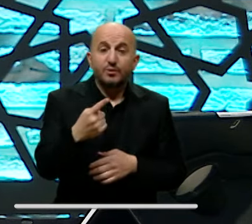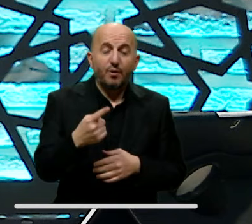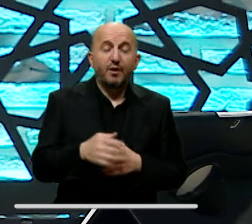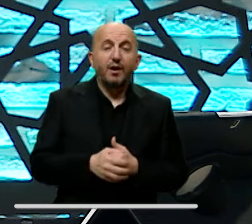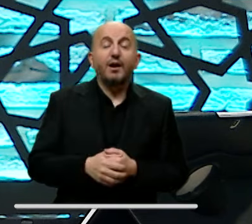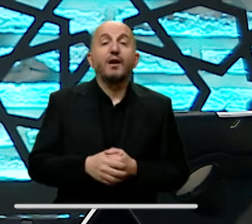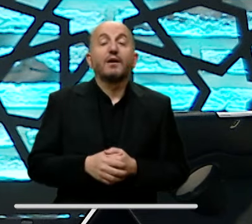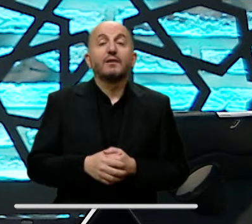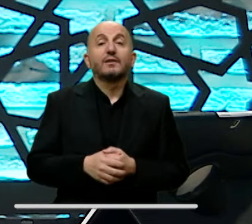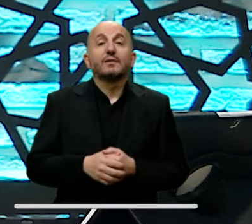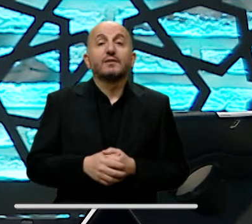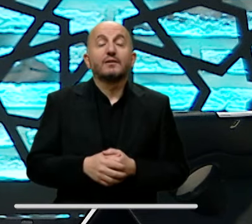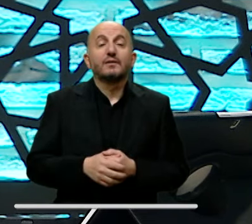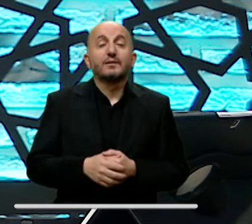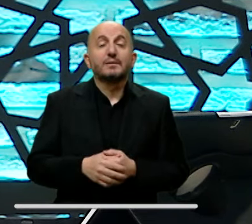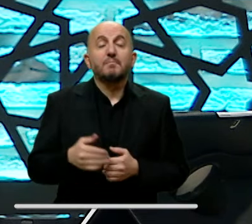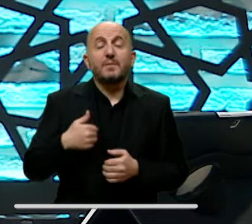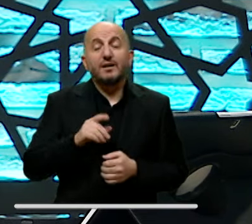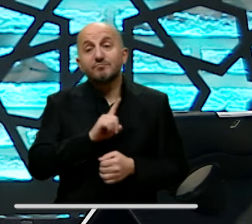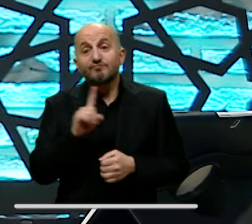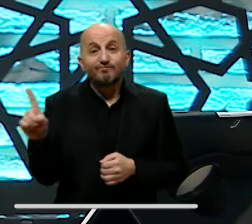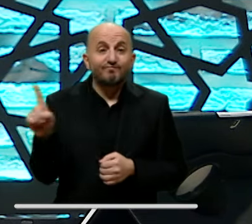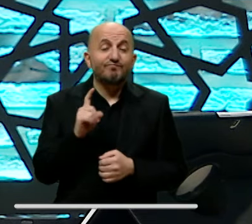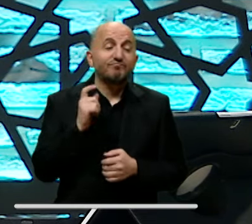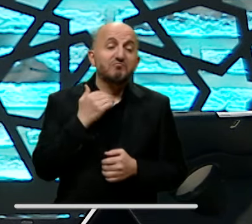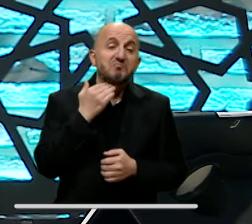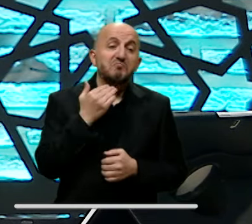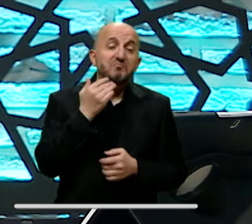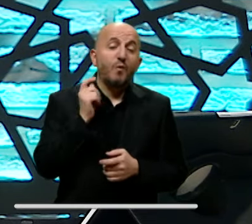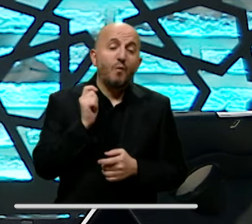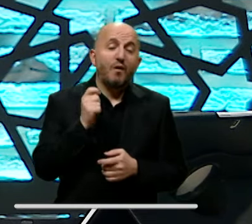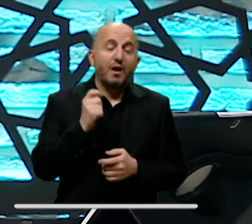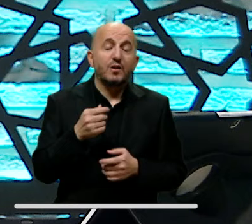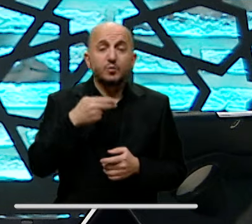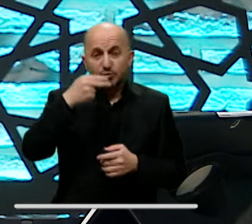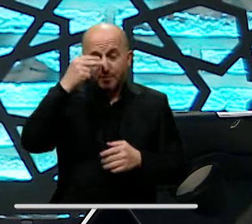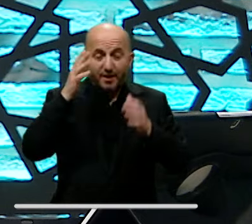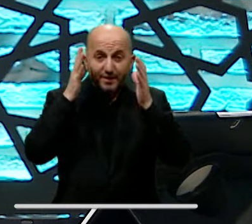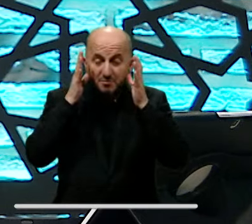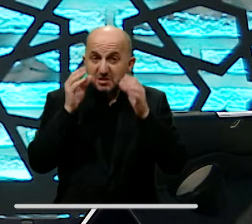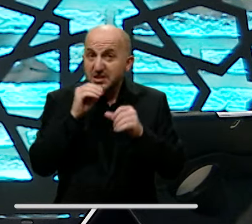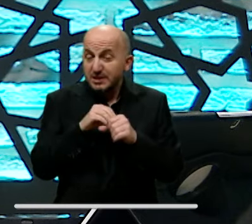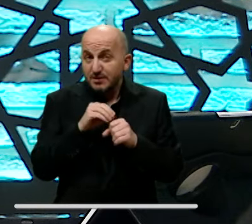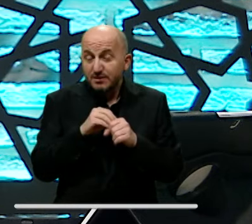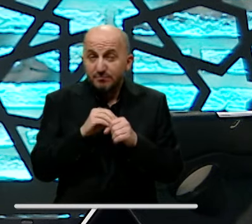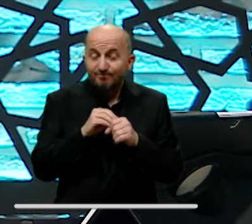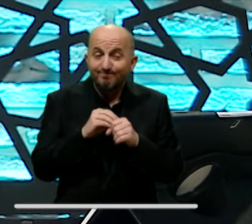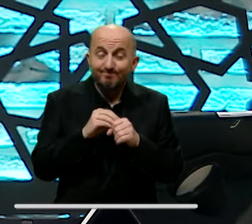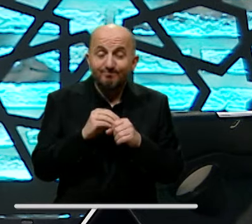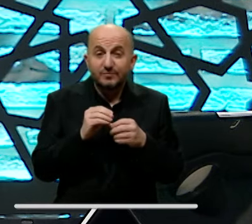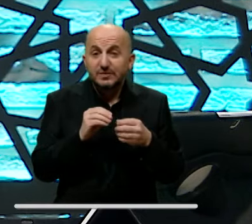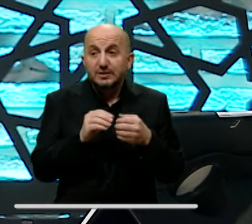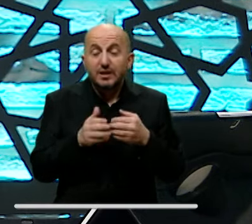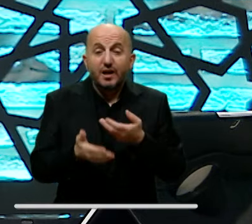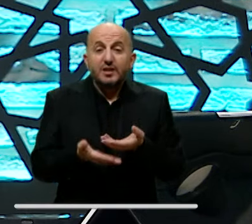sorusundan öğrendik Eee ben gidip gelemiyorum cuma namazı için acaba Bu geçerli bir mazeret midir Demek ki refakat